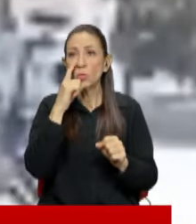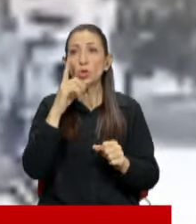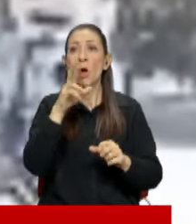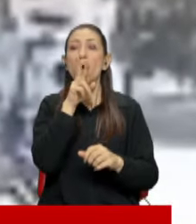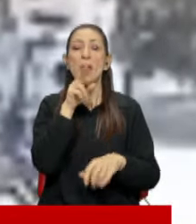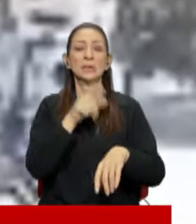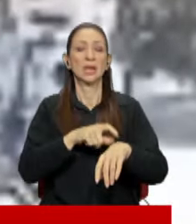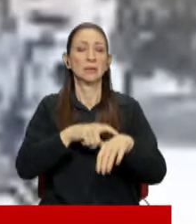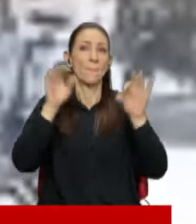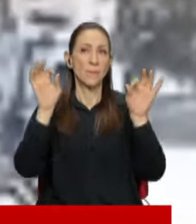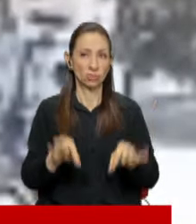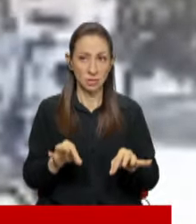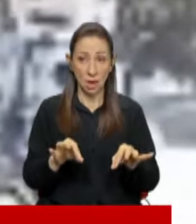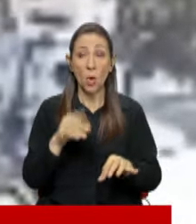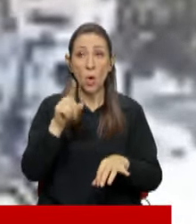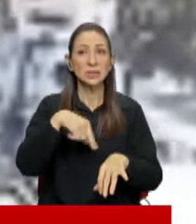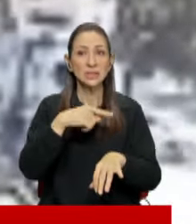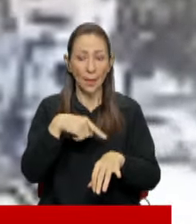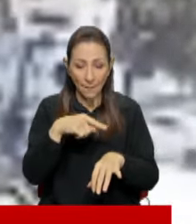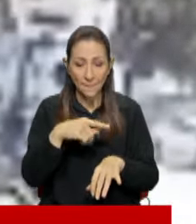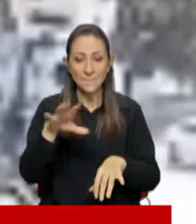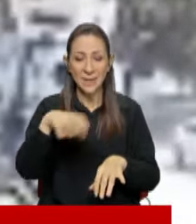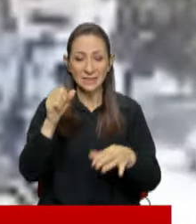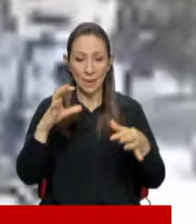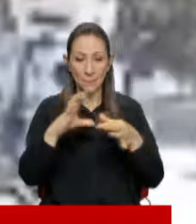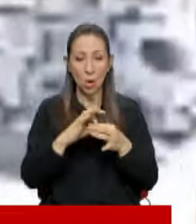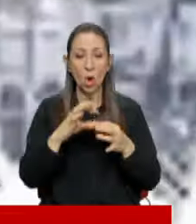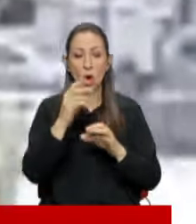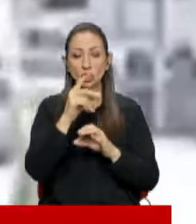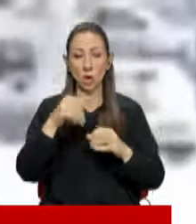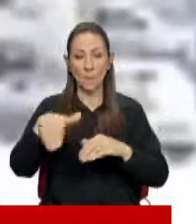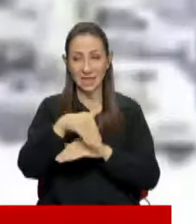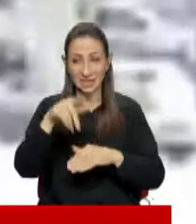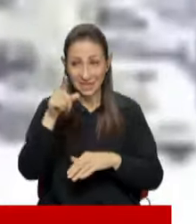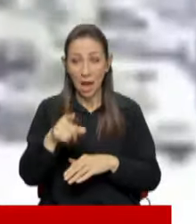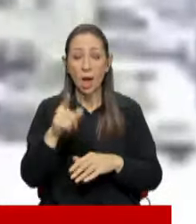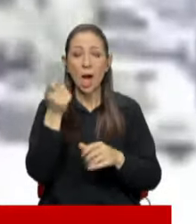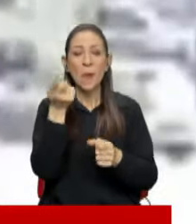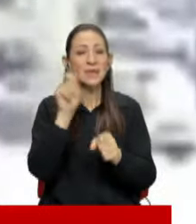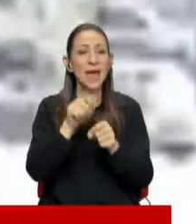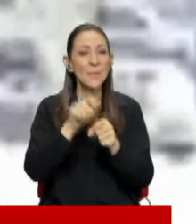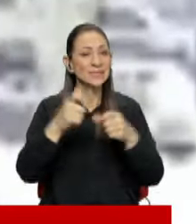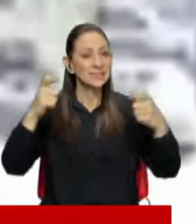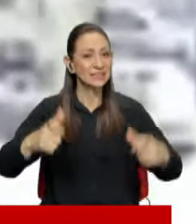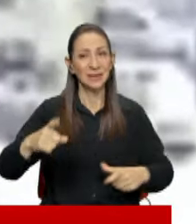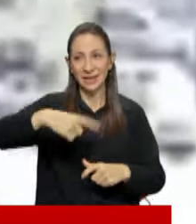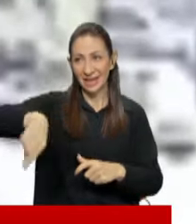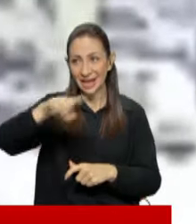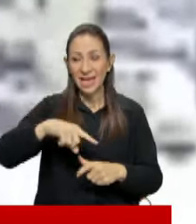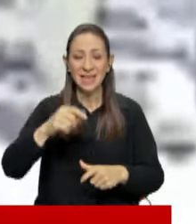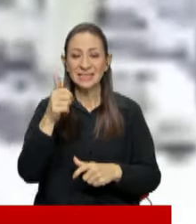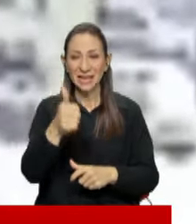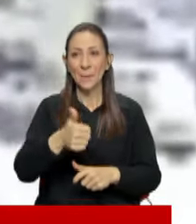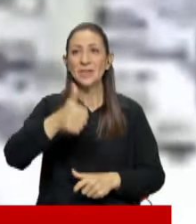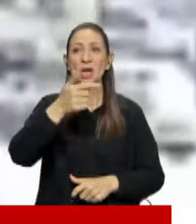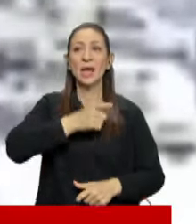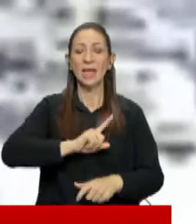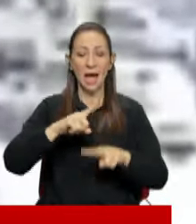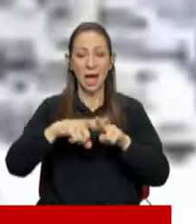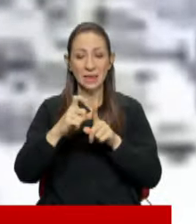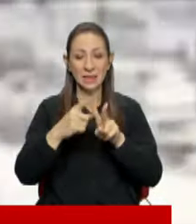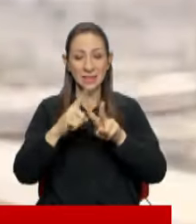öğle saatlerinde başladı. O sırada merkeze bağlı Özgür Mahallesi'nde Ototamirciler sitesinde Saadet Partisi Başkan Adayı